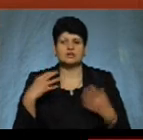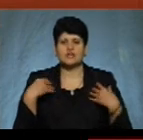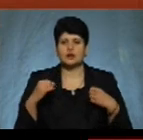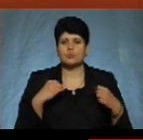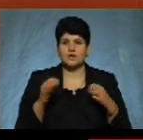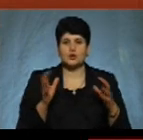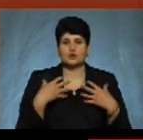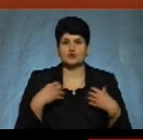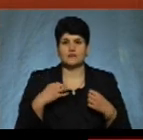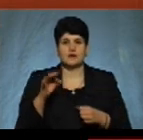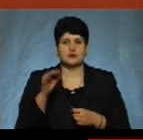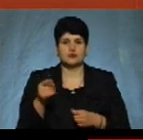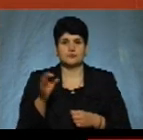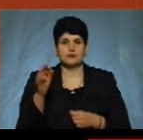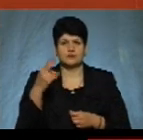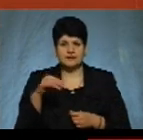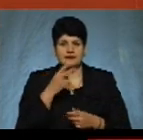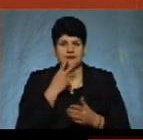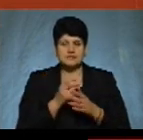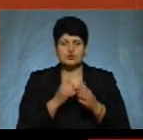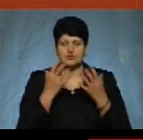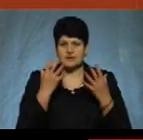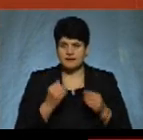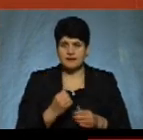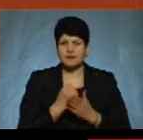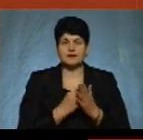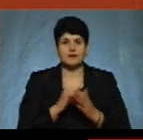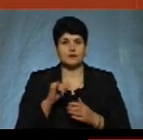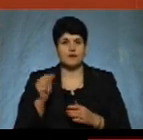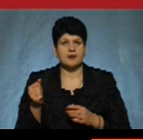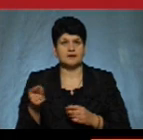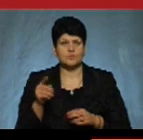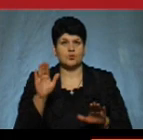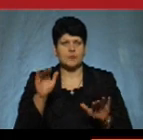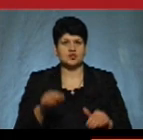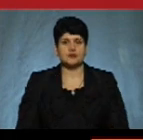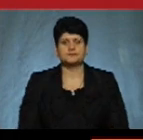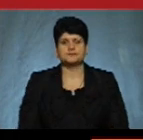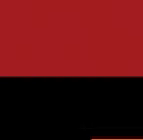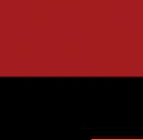Тернопільської облдержадміністрації. Дивіться нас кожного дня на телеканалі UA Тернопіль. До побачення. Бачу.